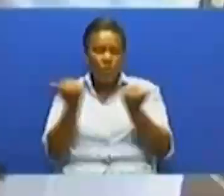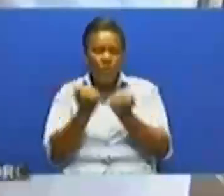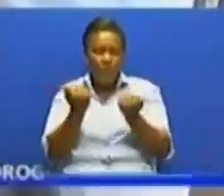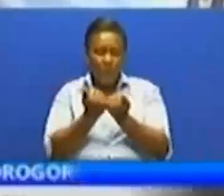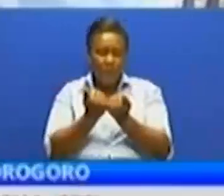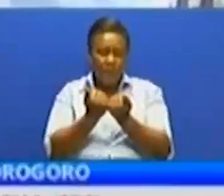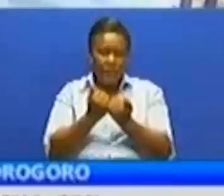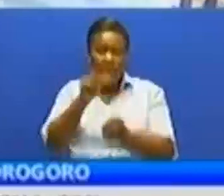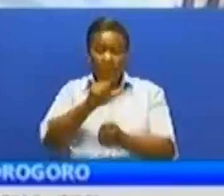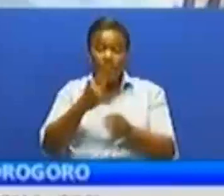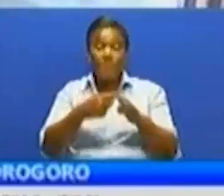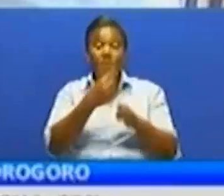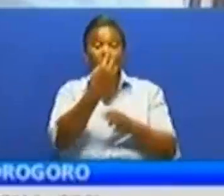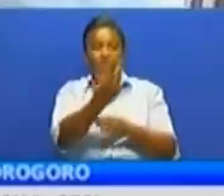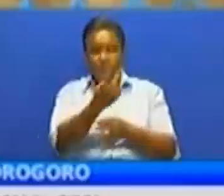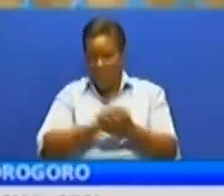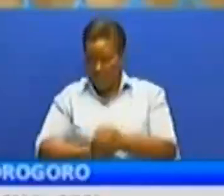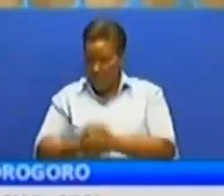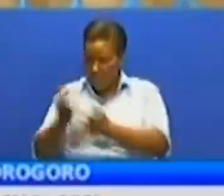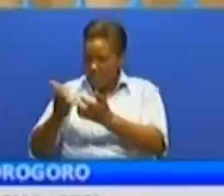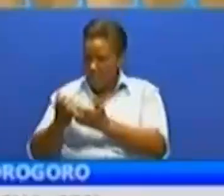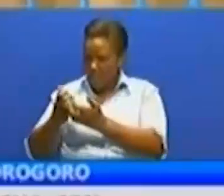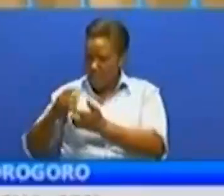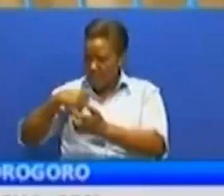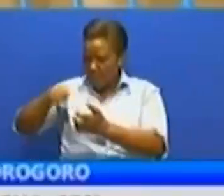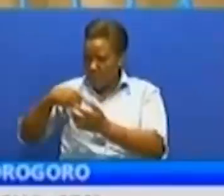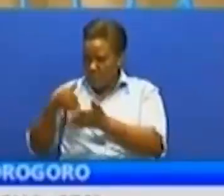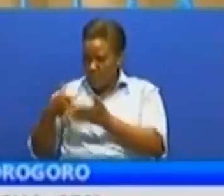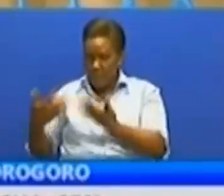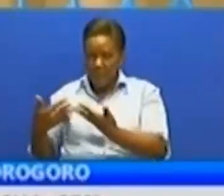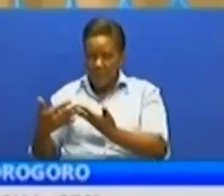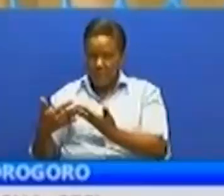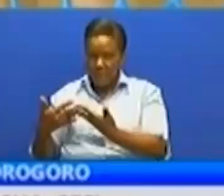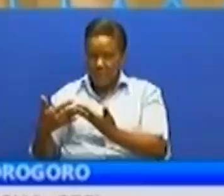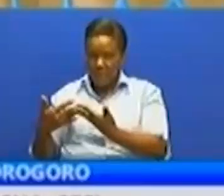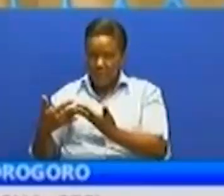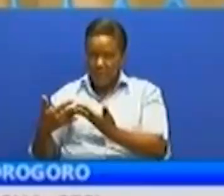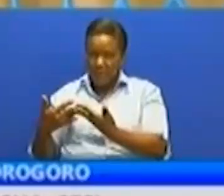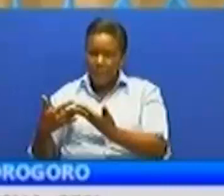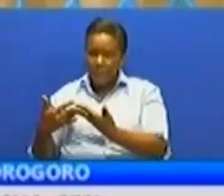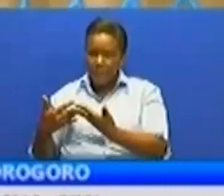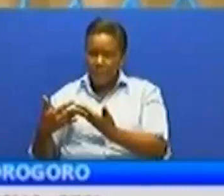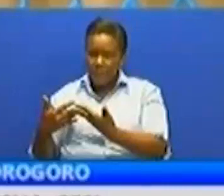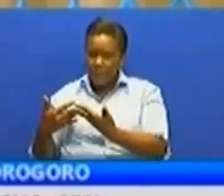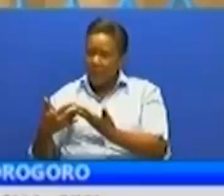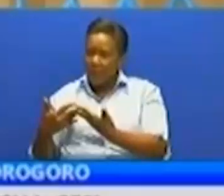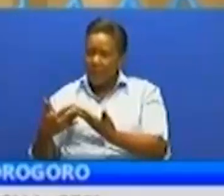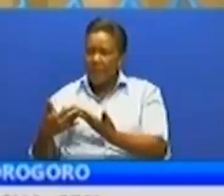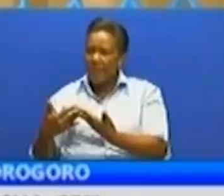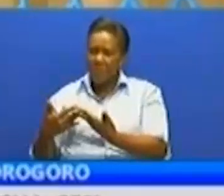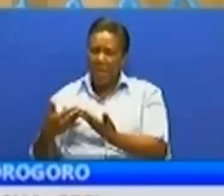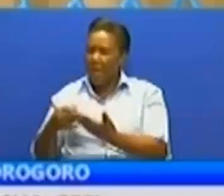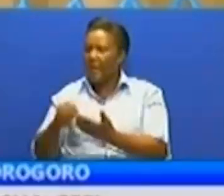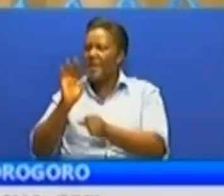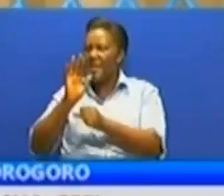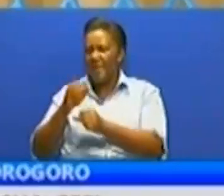wiki. Mahitaji yetu mpaka sasa hivi bado hatujalijua soko litakuwa, lakini tumekuwa tukipata maombi mara kwa mara kuhusiana